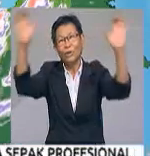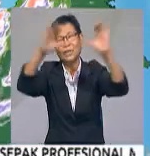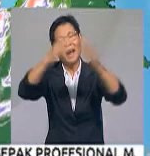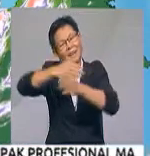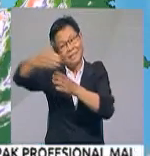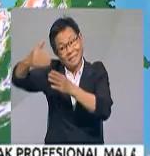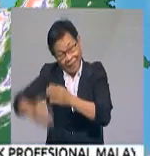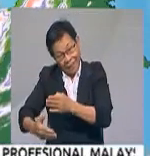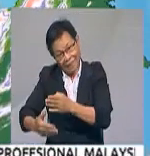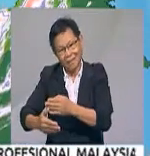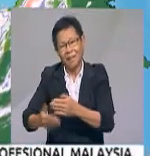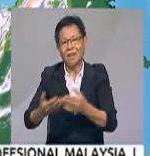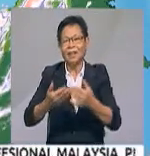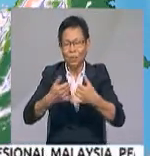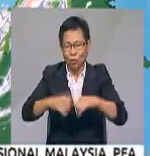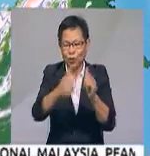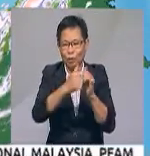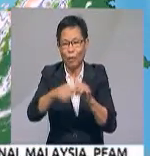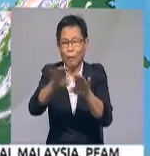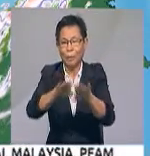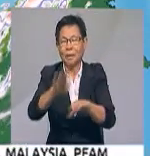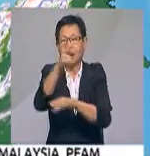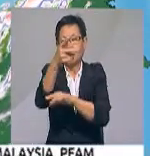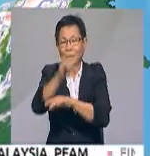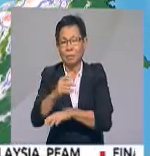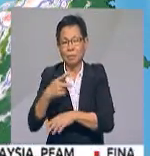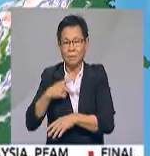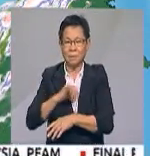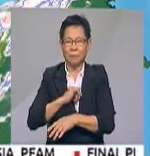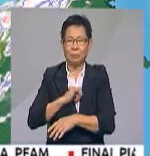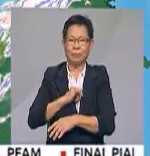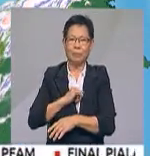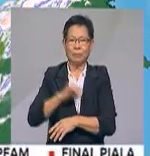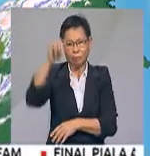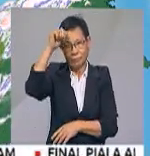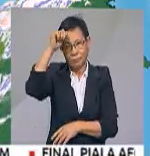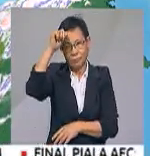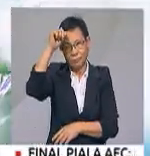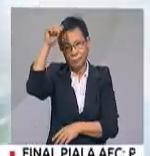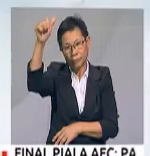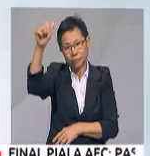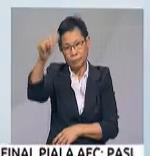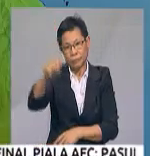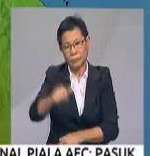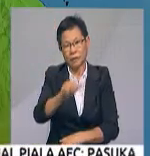buat malam ini. Teruskan bersama Berita RTM. Saya Abdul Aizat. Assalamualaikum.